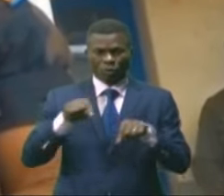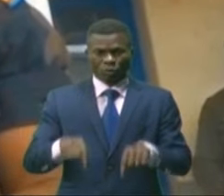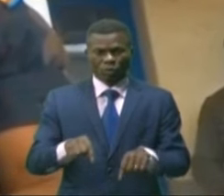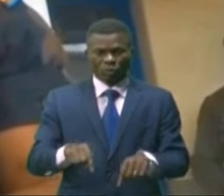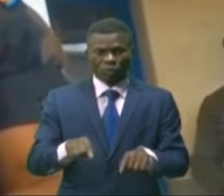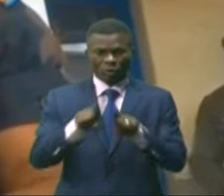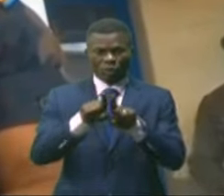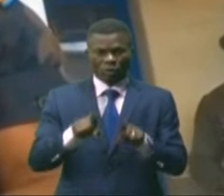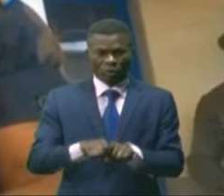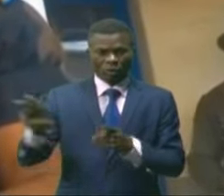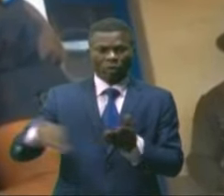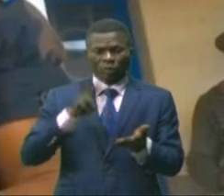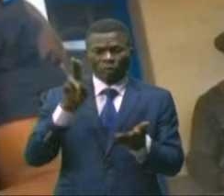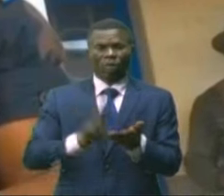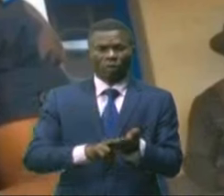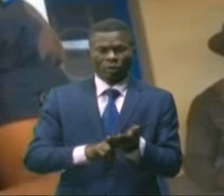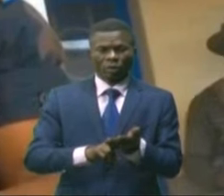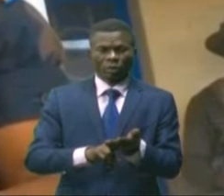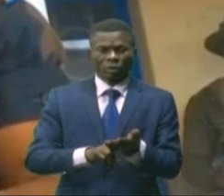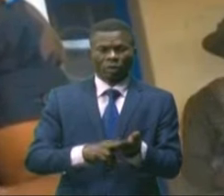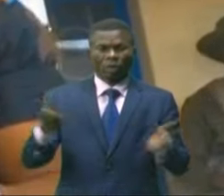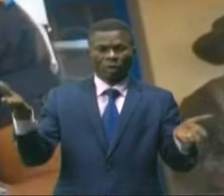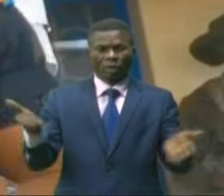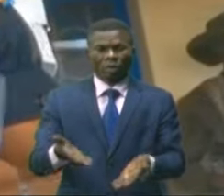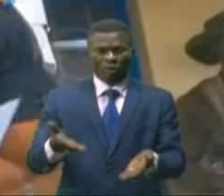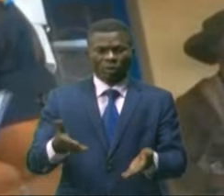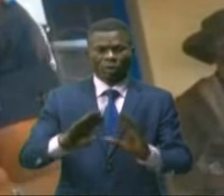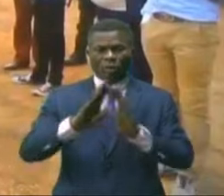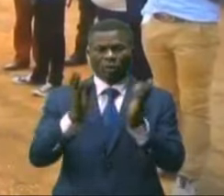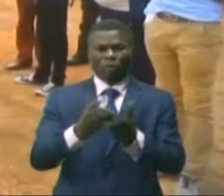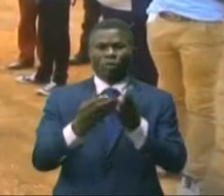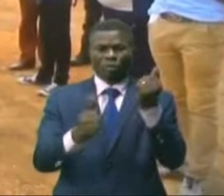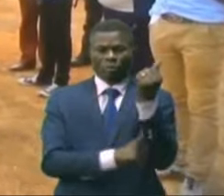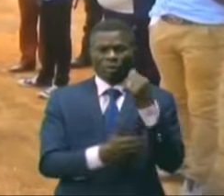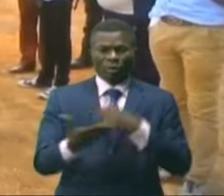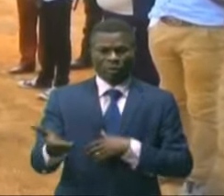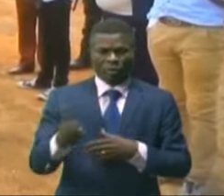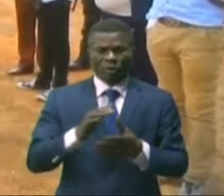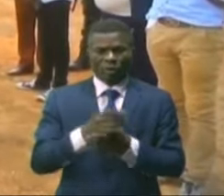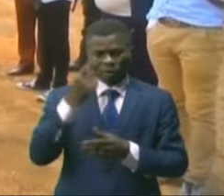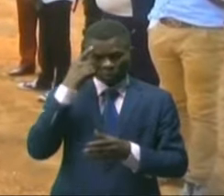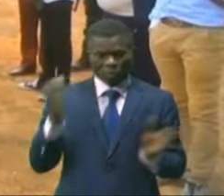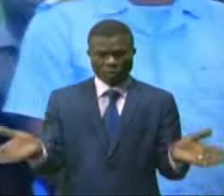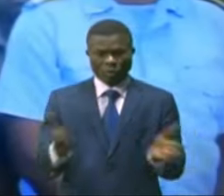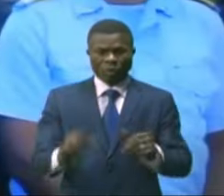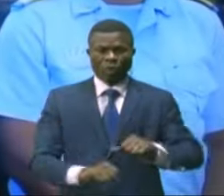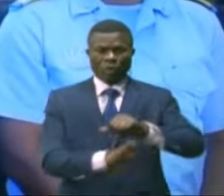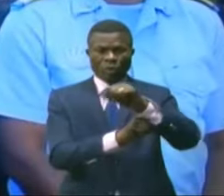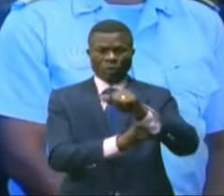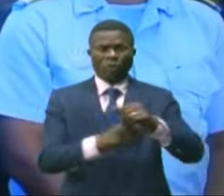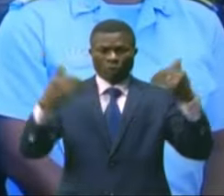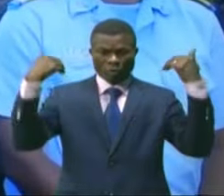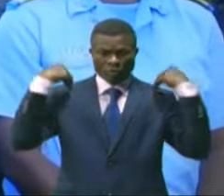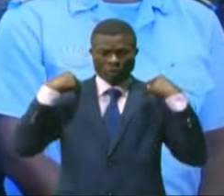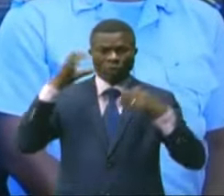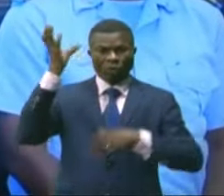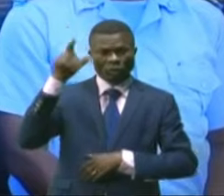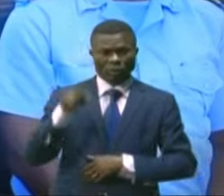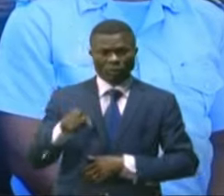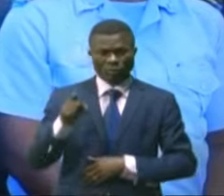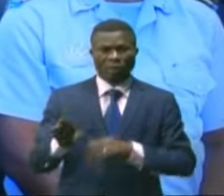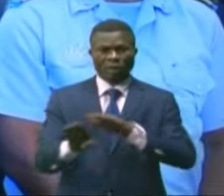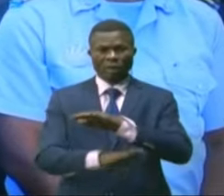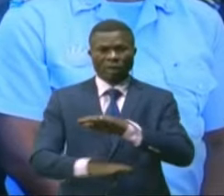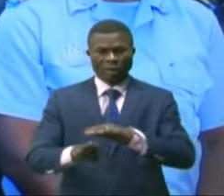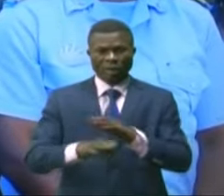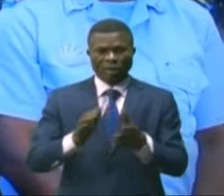et ainsi de suite en présence des témoins. Pour encourager et accompagner ces autorités coutumières de base,